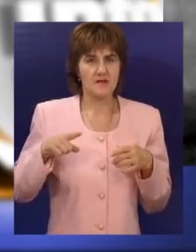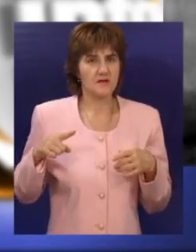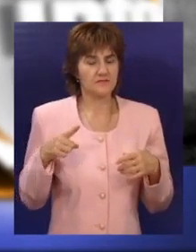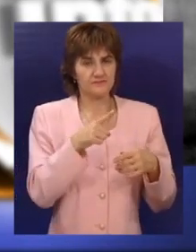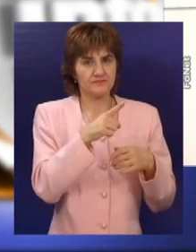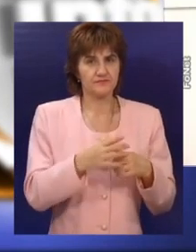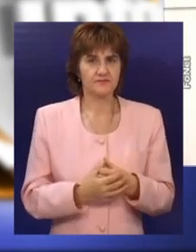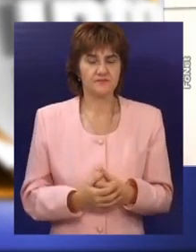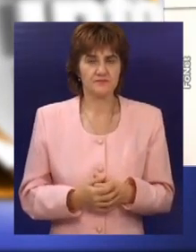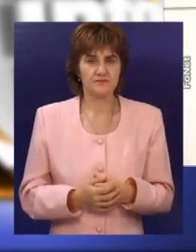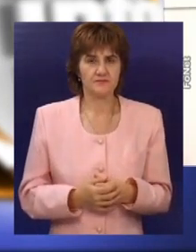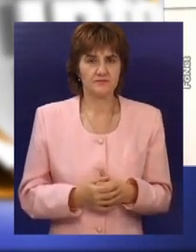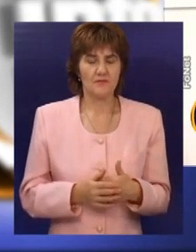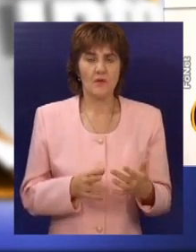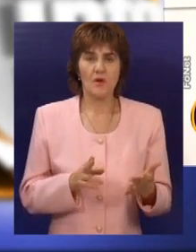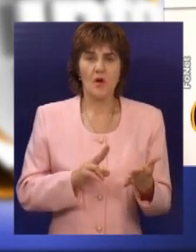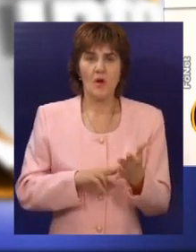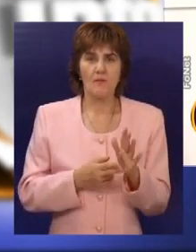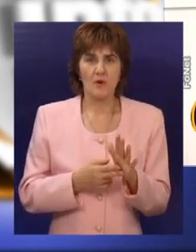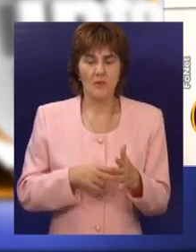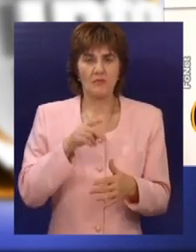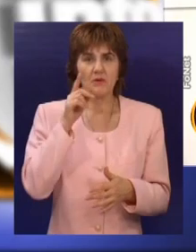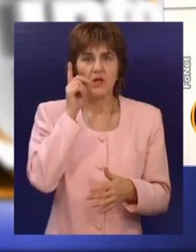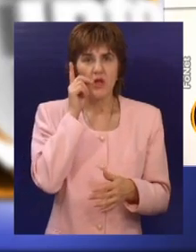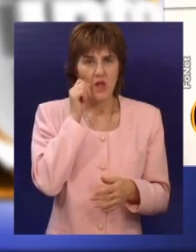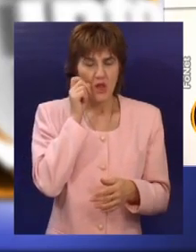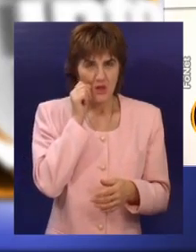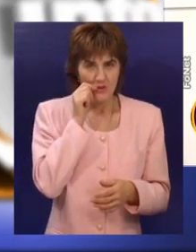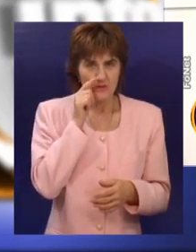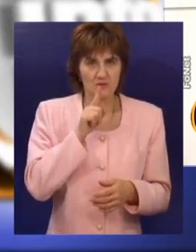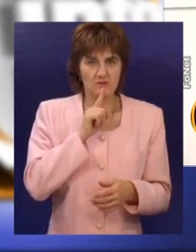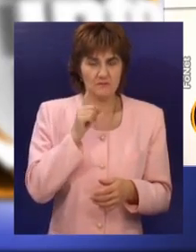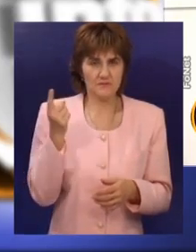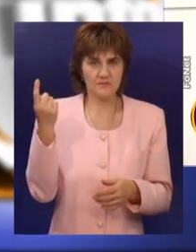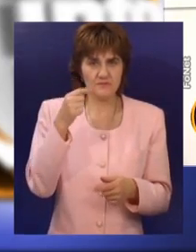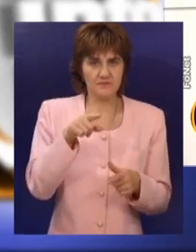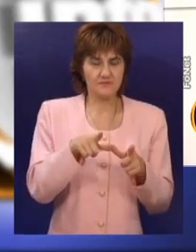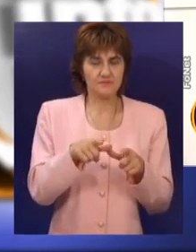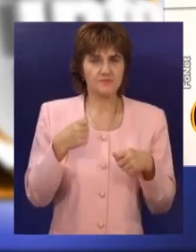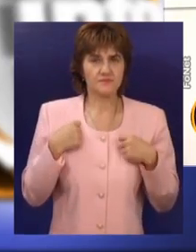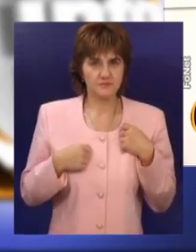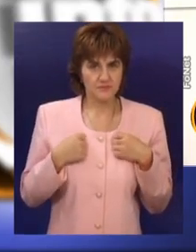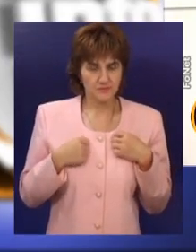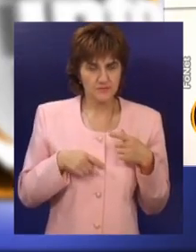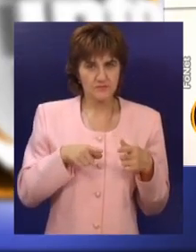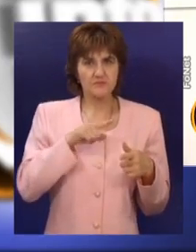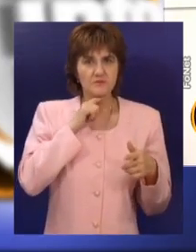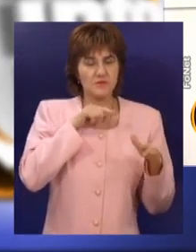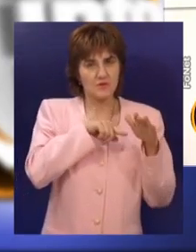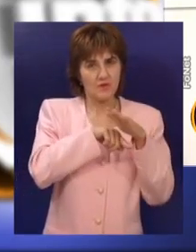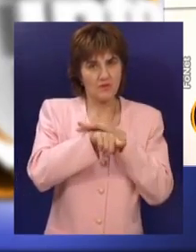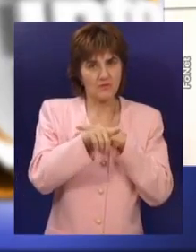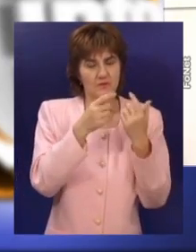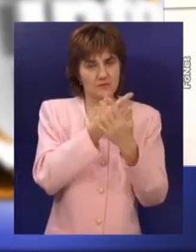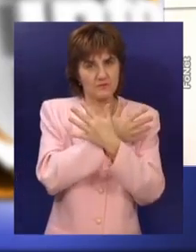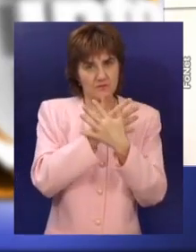Koviljače. Znači, problem ilegalnih migranata, ne samo azilanata koji dolaze iz Srbije, nego ilegalnih